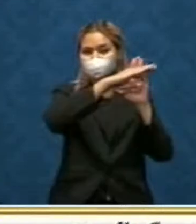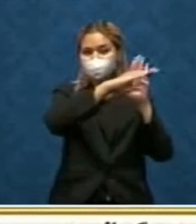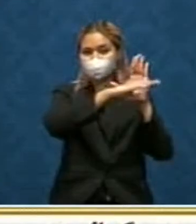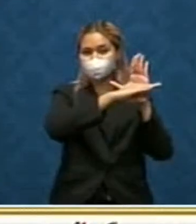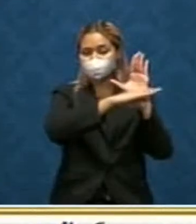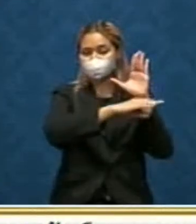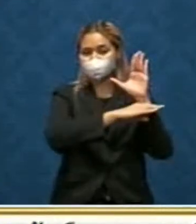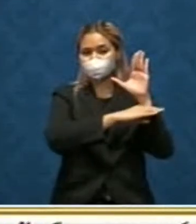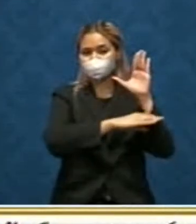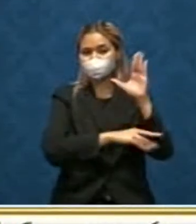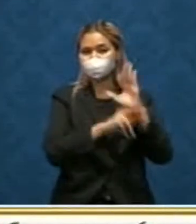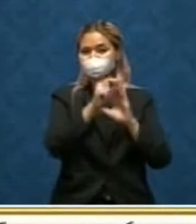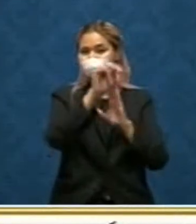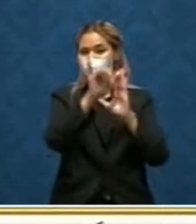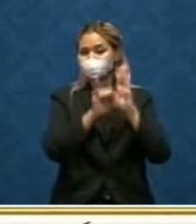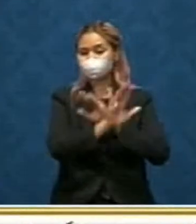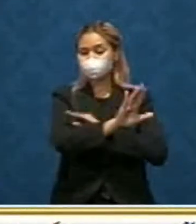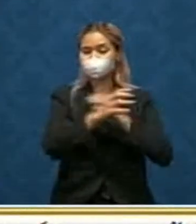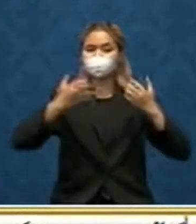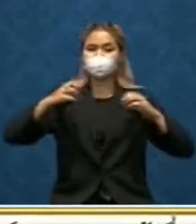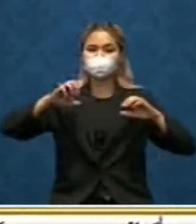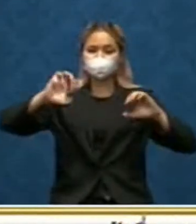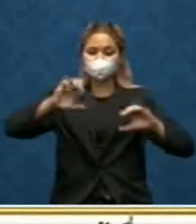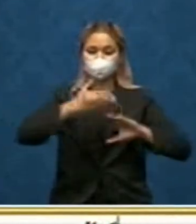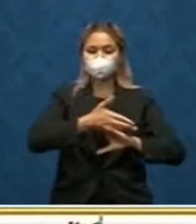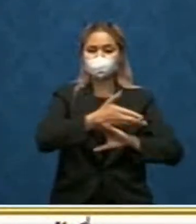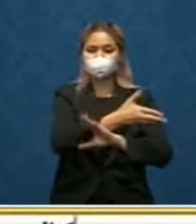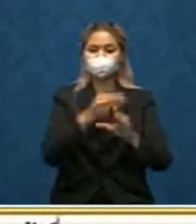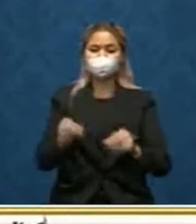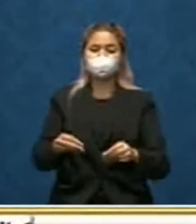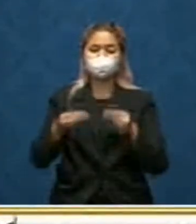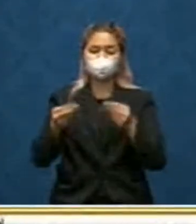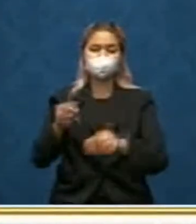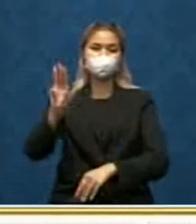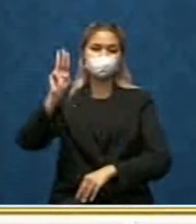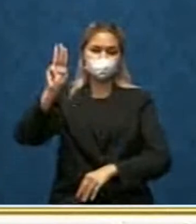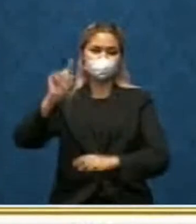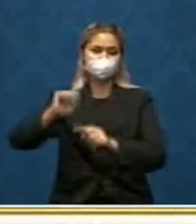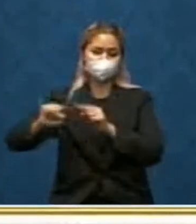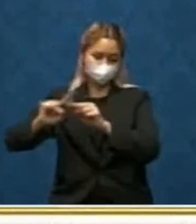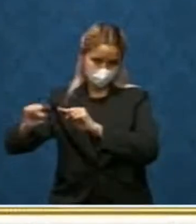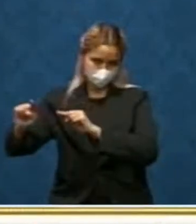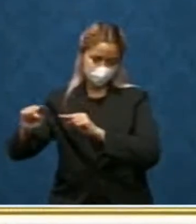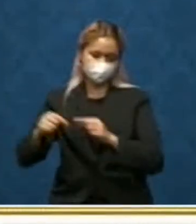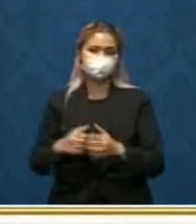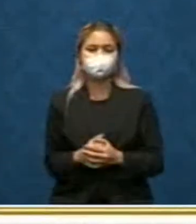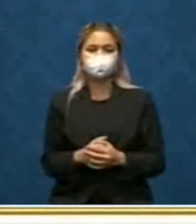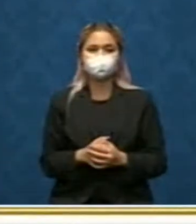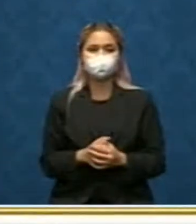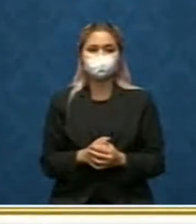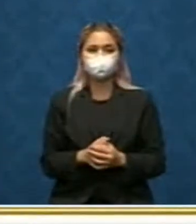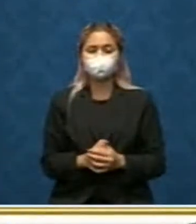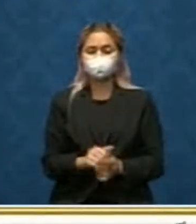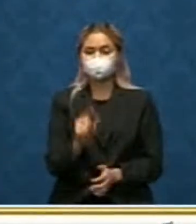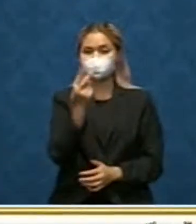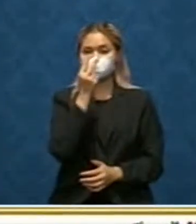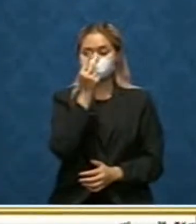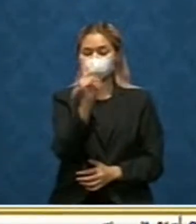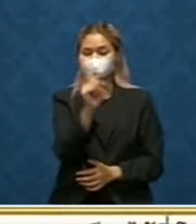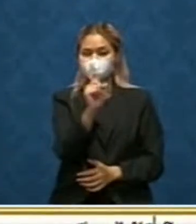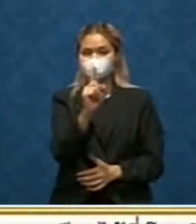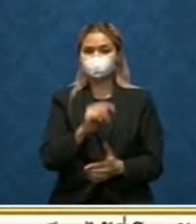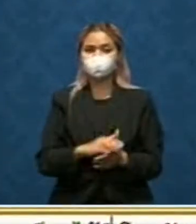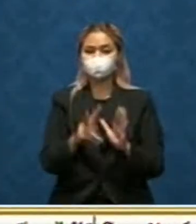โยบายของนัธบาลที่ได้ให้ไ้แ่สภาค สัญหาแ่พระชาชนก็มยเขาว่า